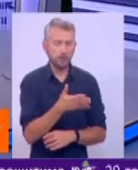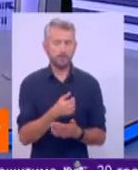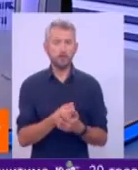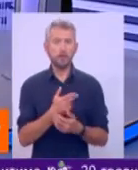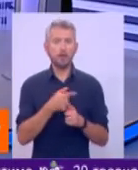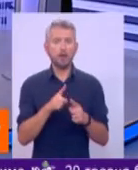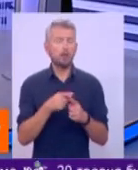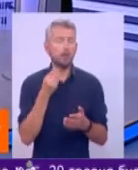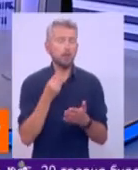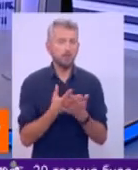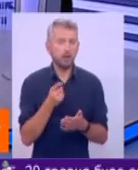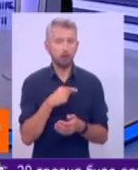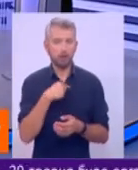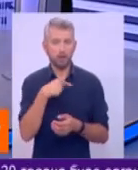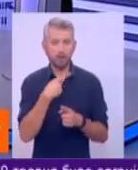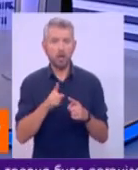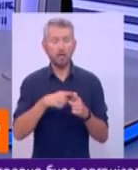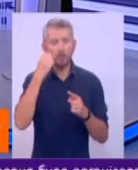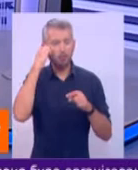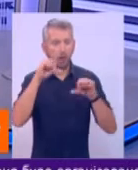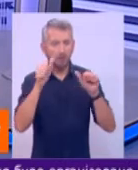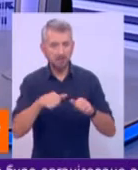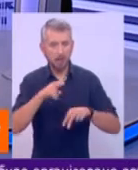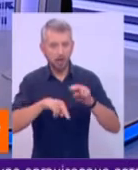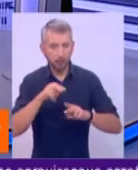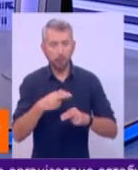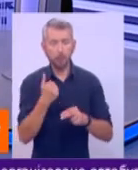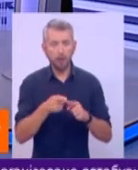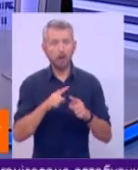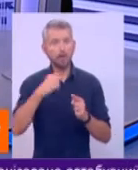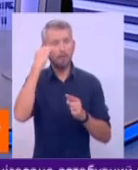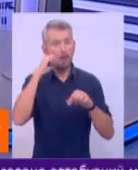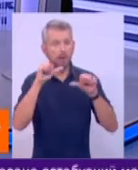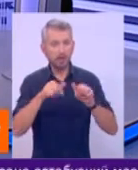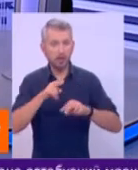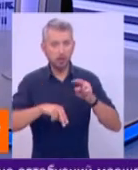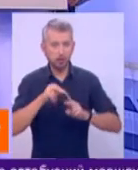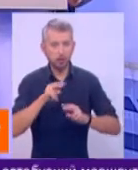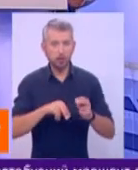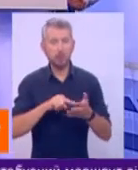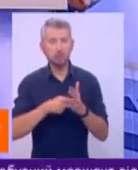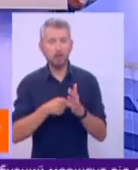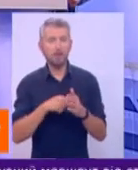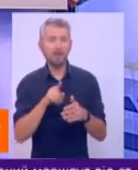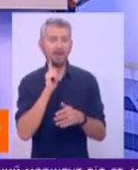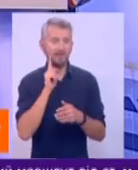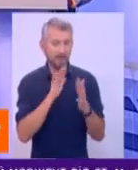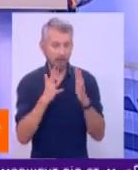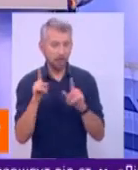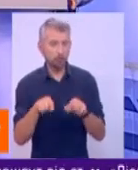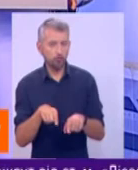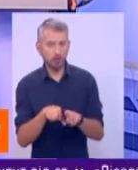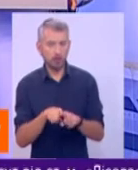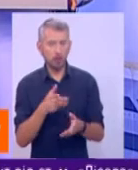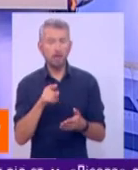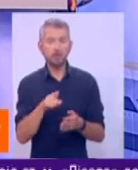это бесценно. То, что я говорил, что это памятники архитектуры, да, это памятники архитектуры, в плане зелени то же самое. Понимаете, если